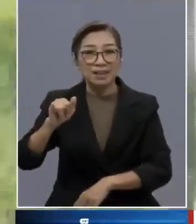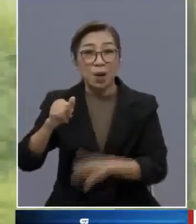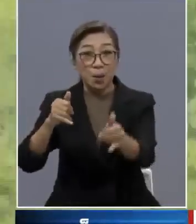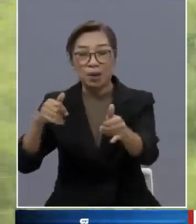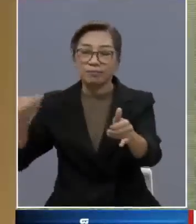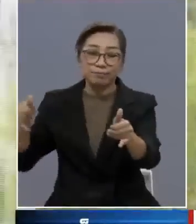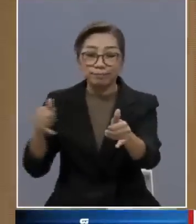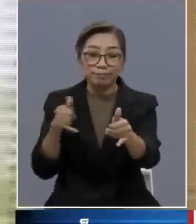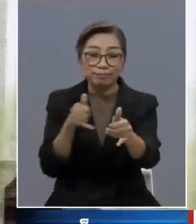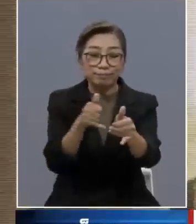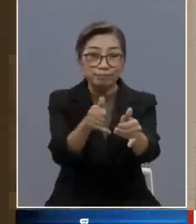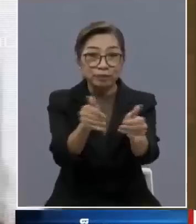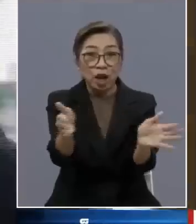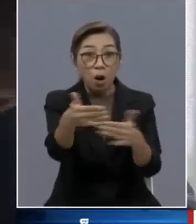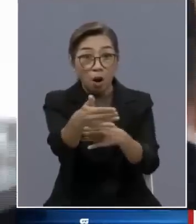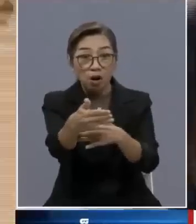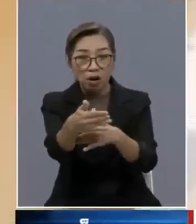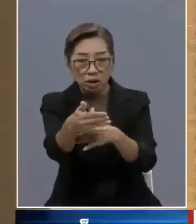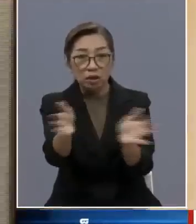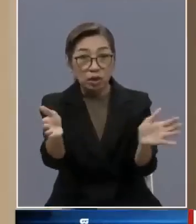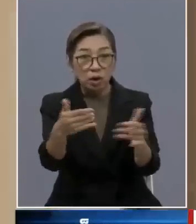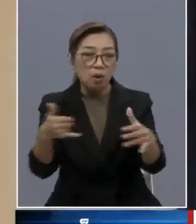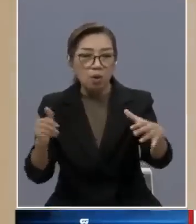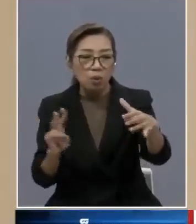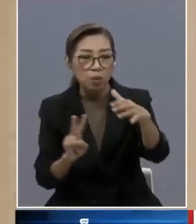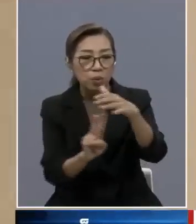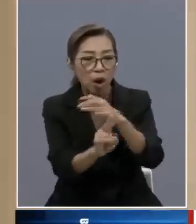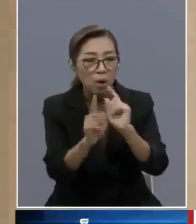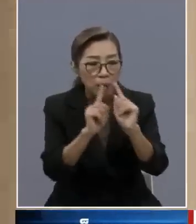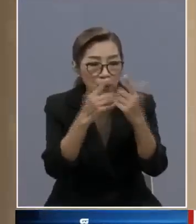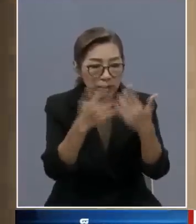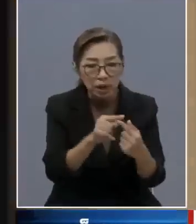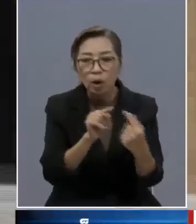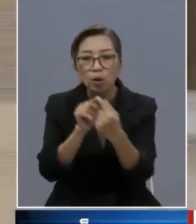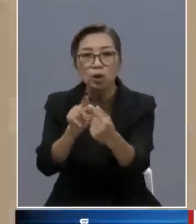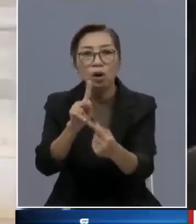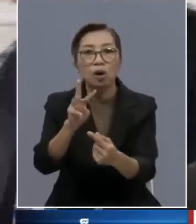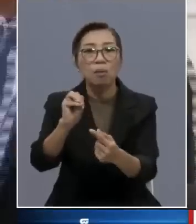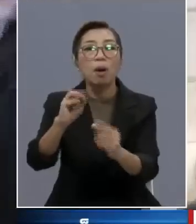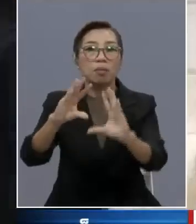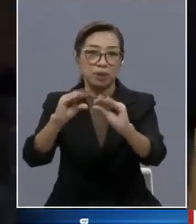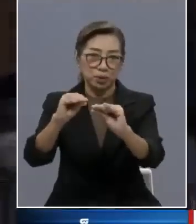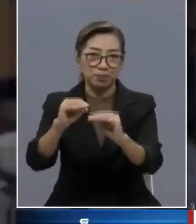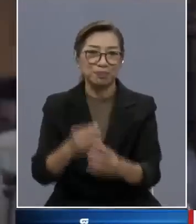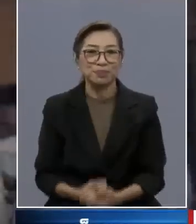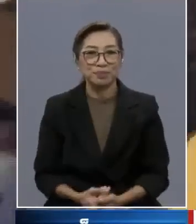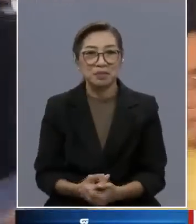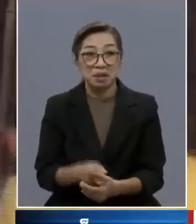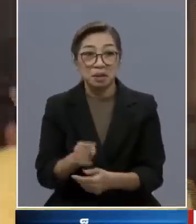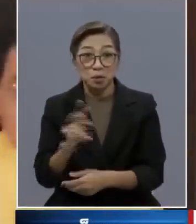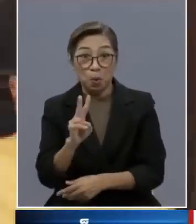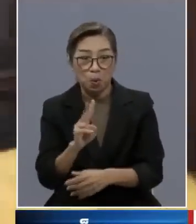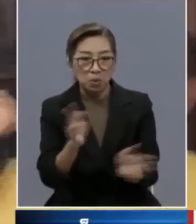ไปในห้องพูดคุยกับพลเอกประวิตรด้วยนะครับก่อนที่จะประชุมครม.กันนี่ก็คือท่าทีของทั้งสองท่านเนี่ยนะครับปิดห้องคุย